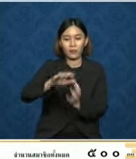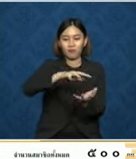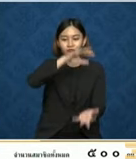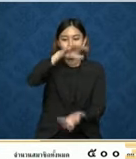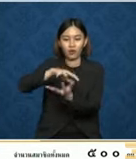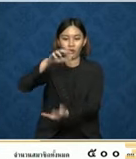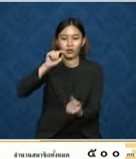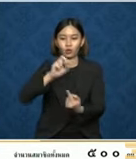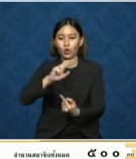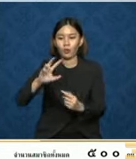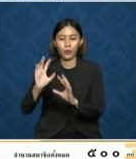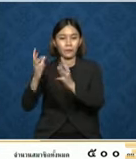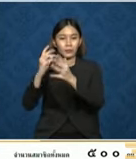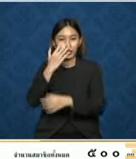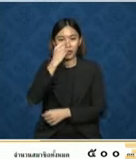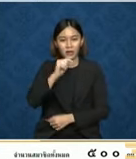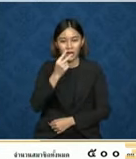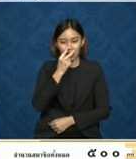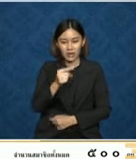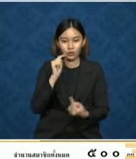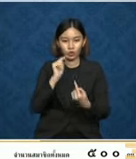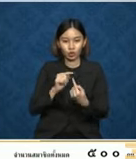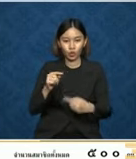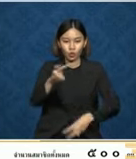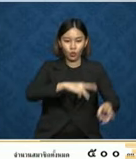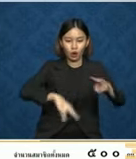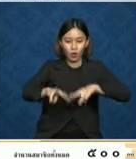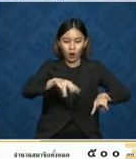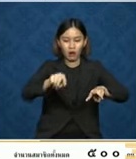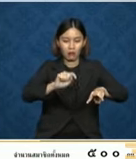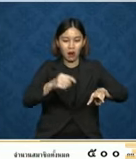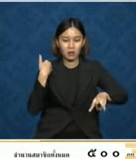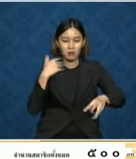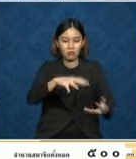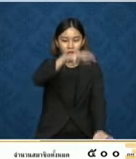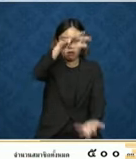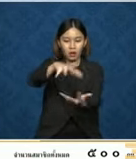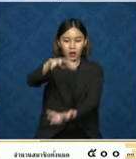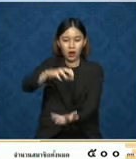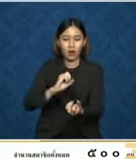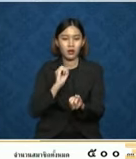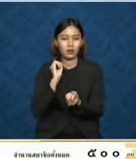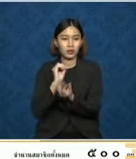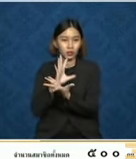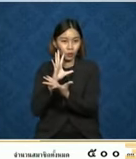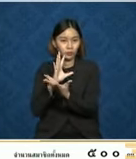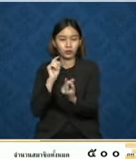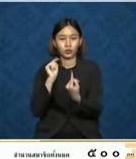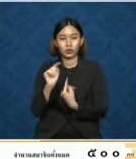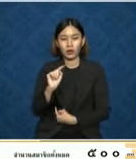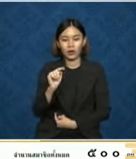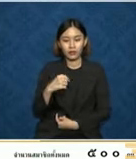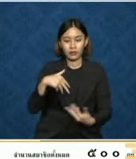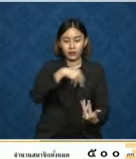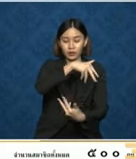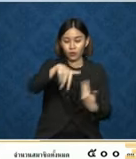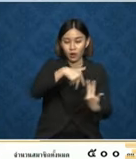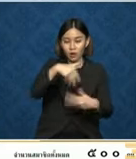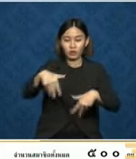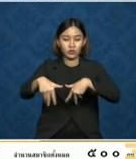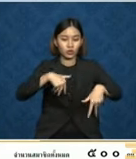ที่ไม่ได้เข้าสู่ระบบซึ่งจะสามารถเห็นได้ตามพื้นที่รกร้างซึ่งไม่ได้ส่งผลกระทบเพียงแค่ต่อสิ่งแวดล้อม